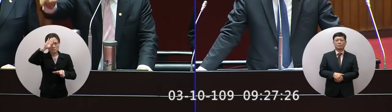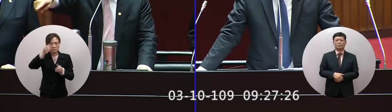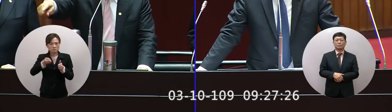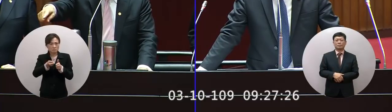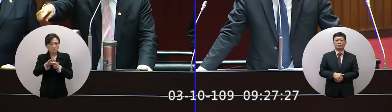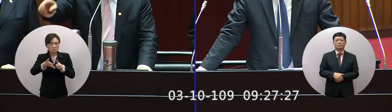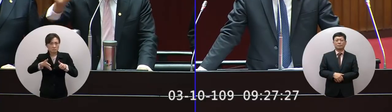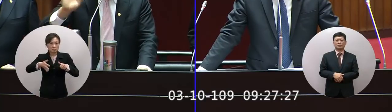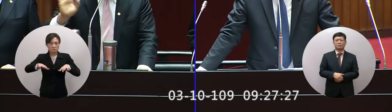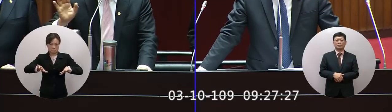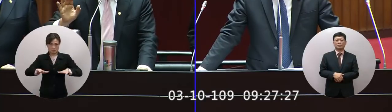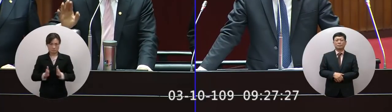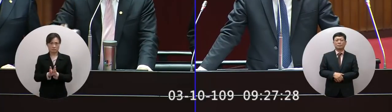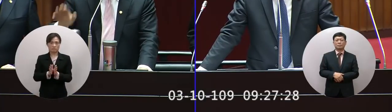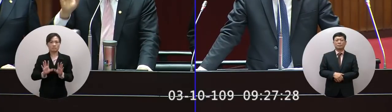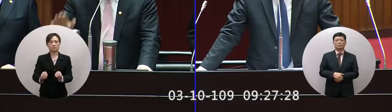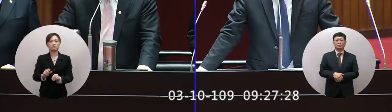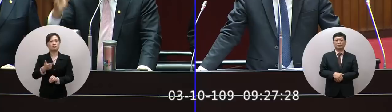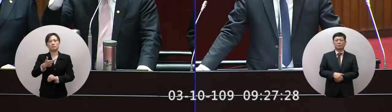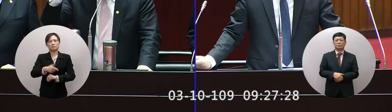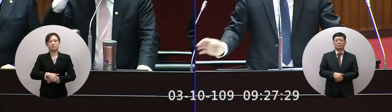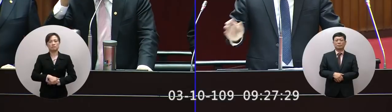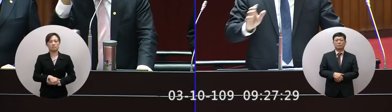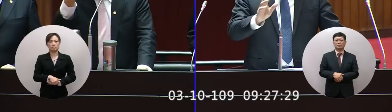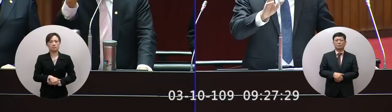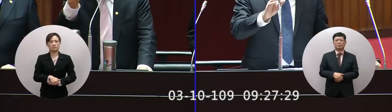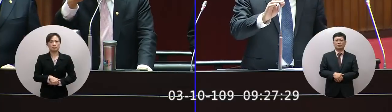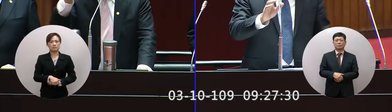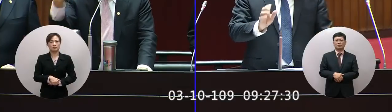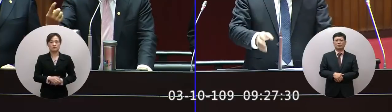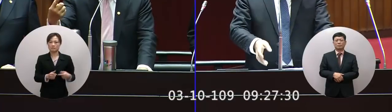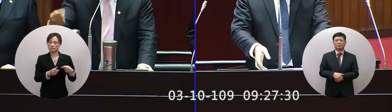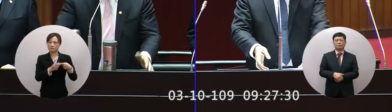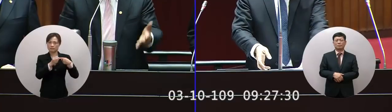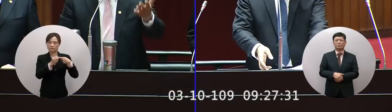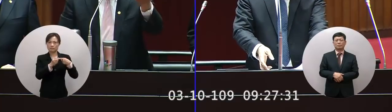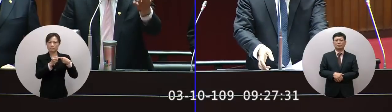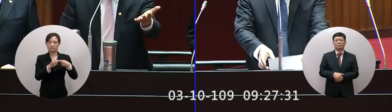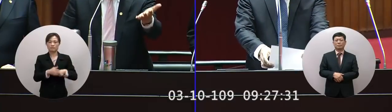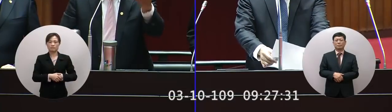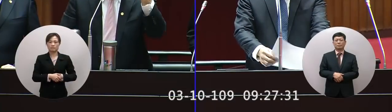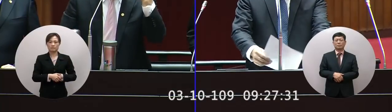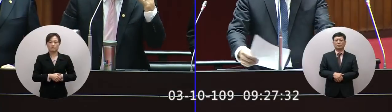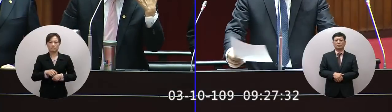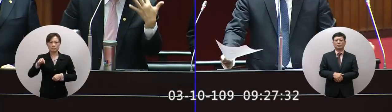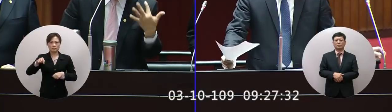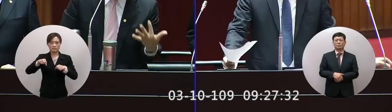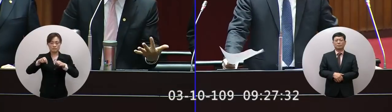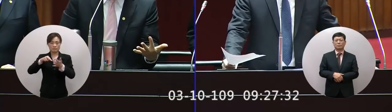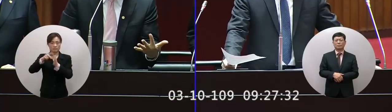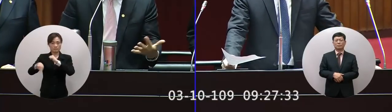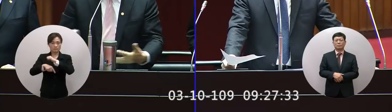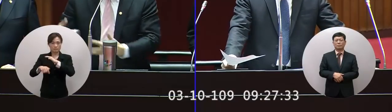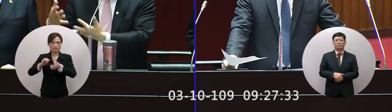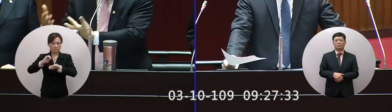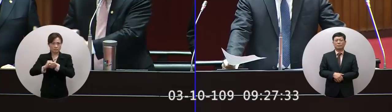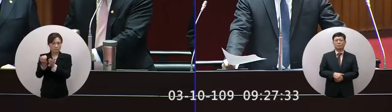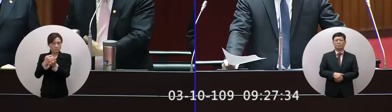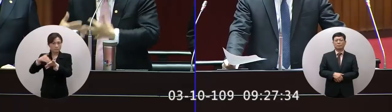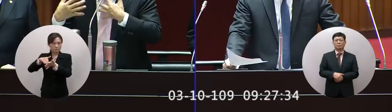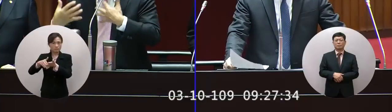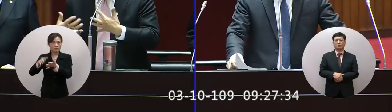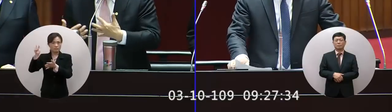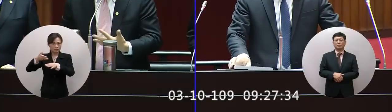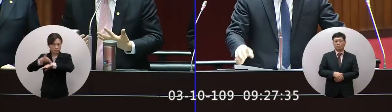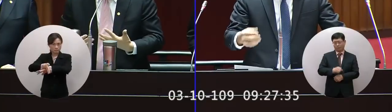在马上，不是这样嘛。所以第一两个前提，一个贵院要通过特别预算